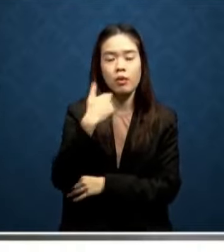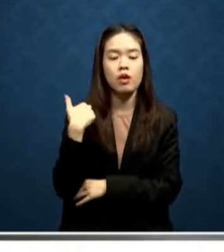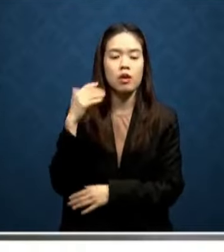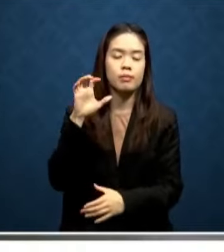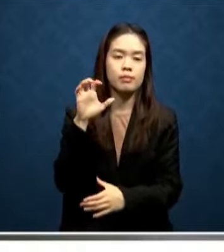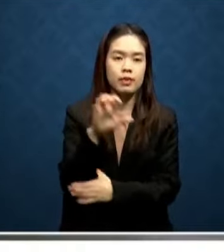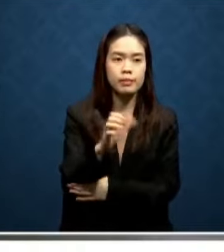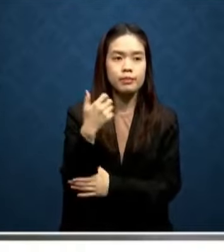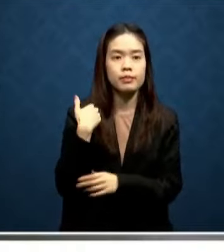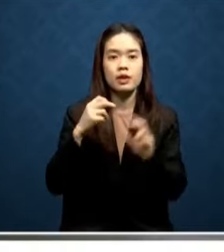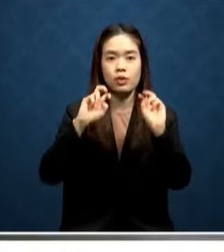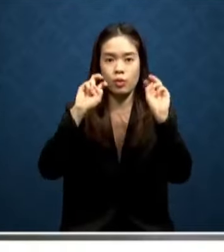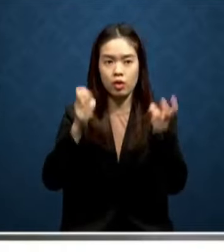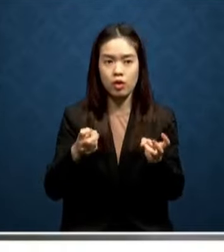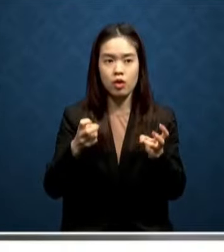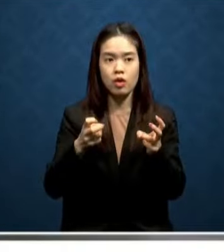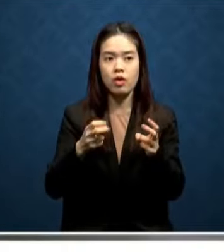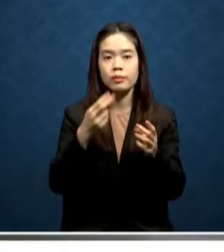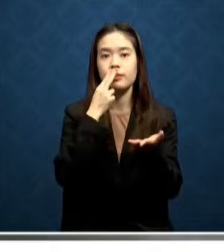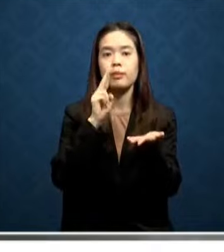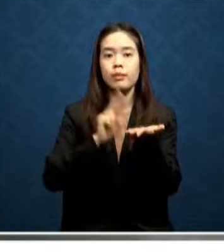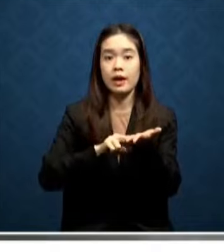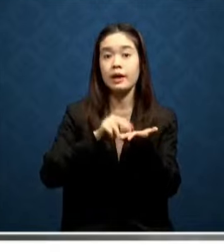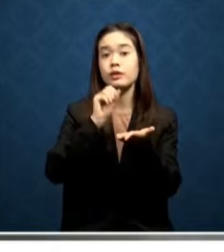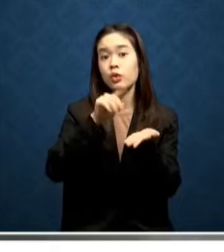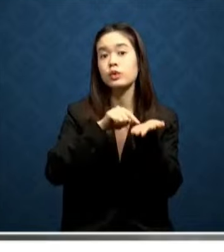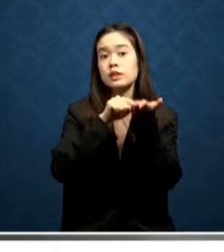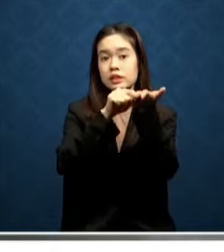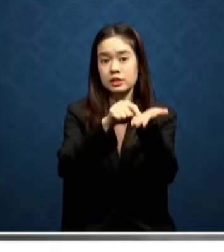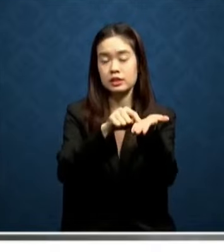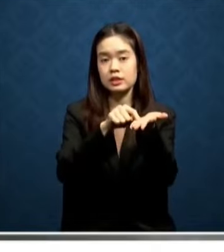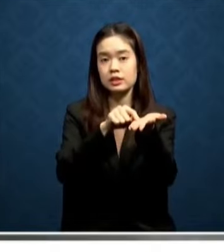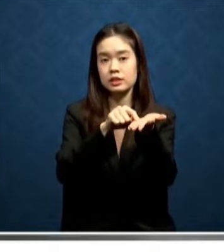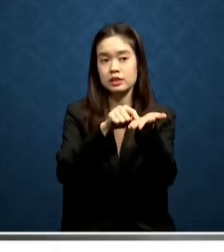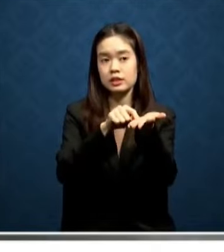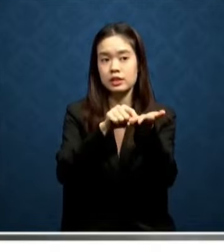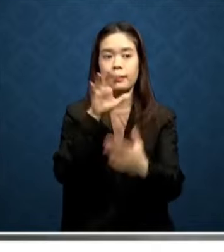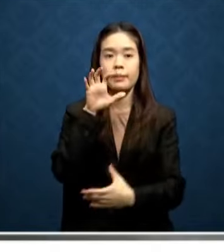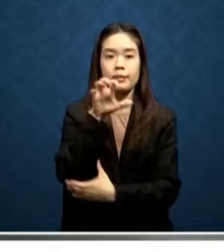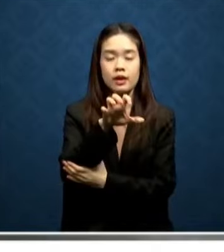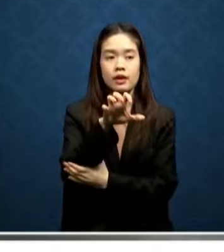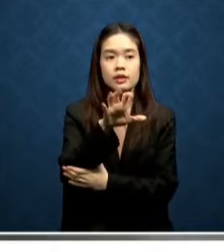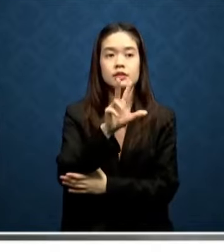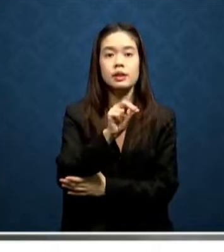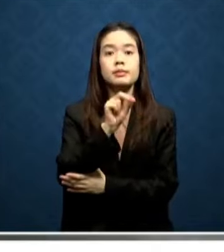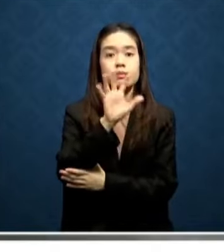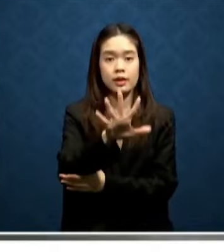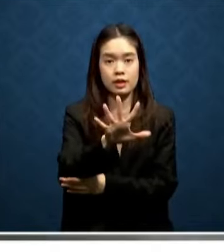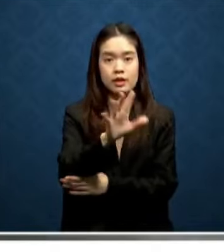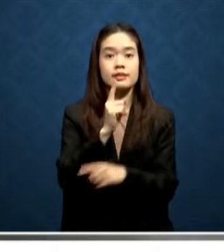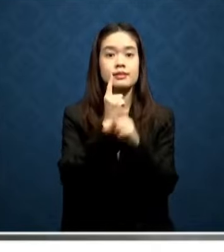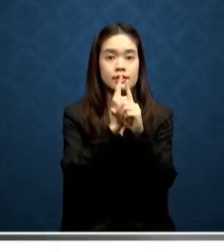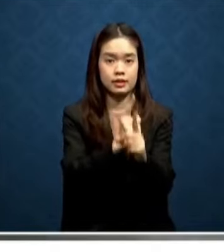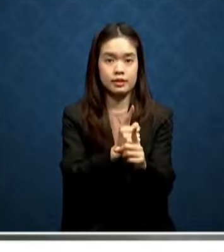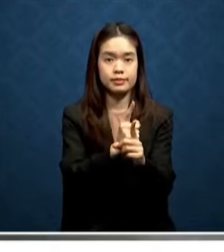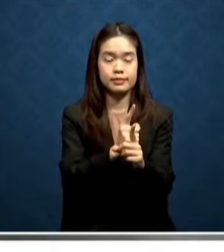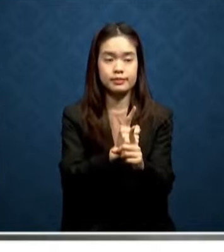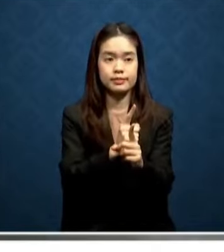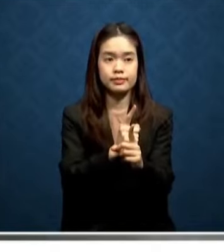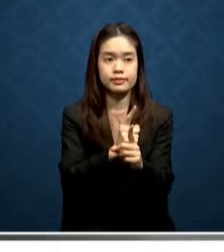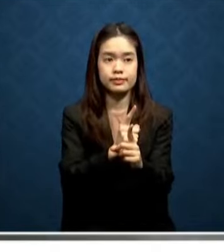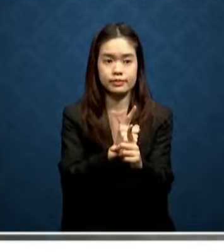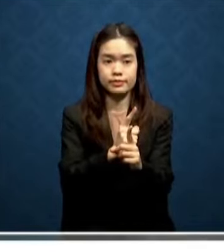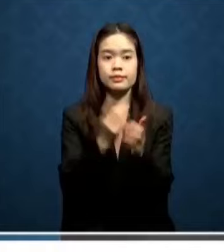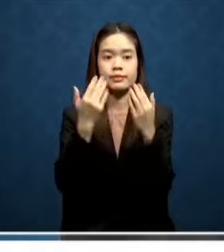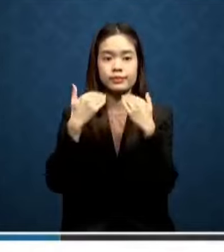แบบคือแบบที่เป็นหนังสือในมาตราในข้อบังคับที่35แล้วก็แบบ